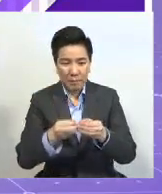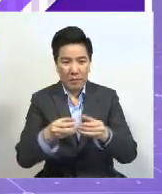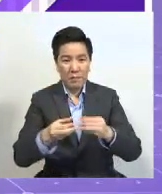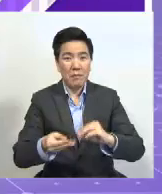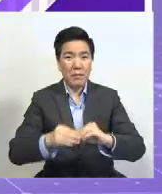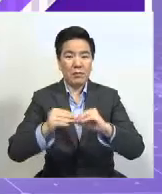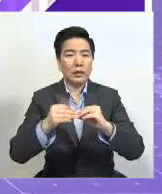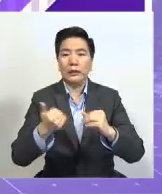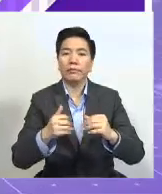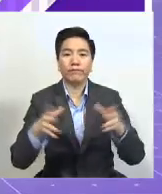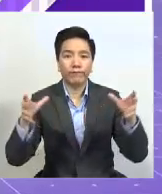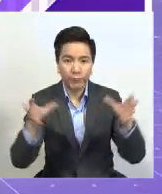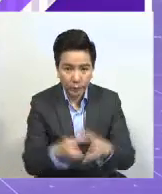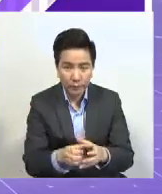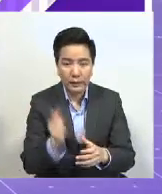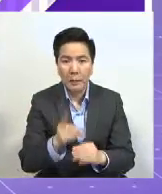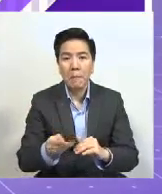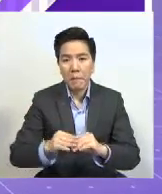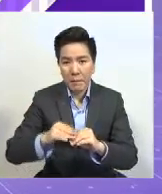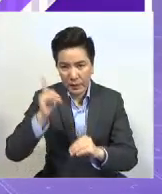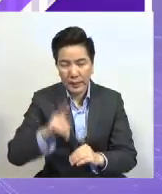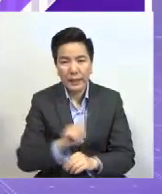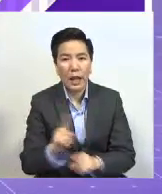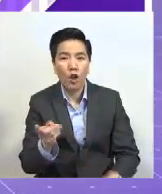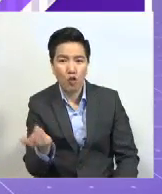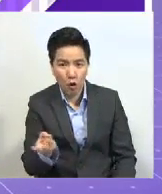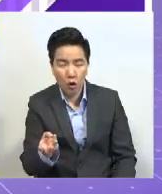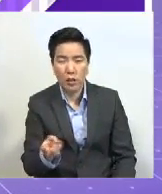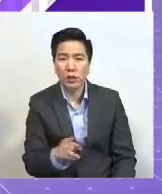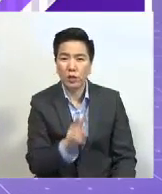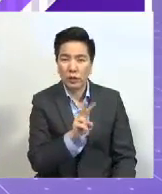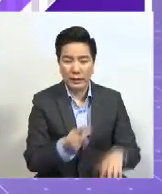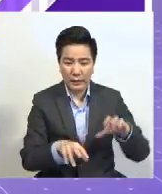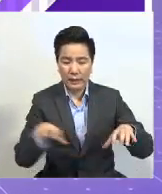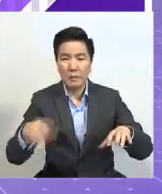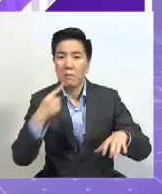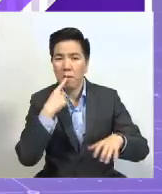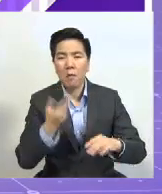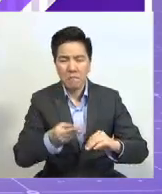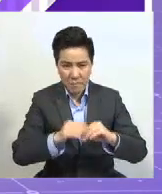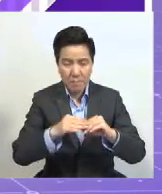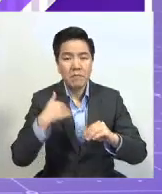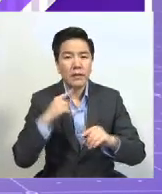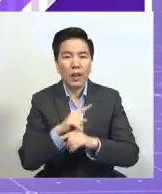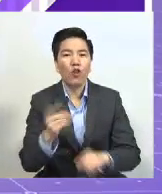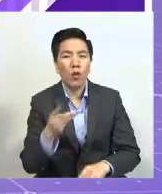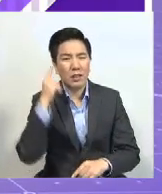พิ่มสูงขึ้นคือเพิ่มสูงขึ้นแต่ว่าจะน้อยกว่าที่สองสถาบันหลักๆระหว่างประเทศในคาดการเอา